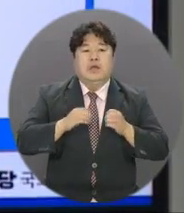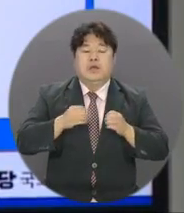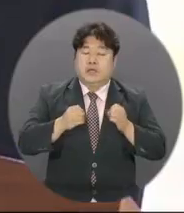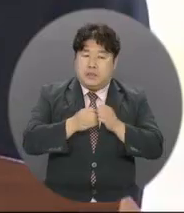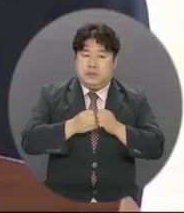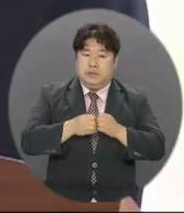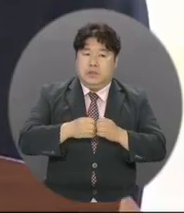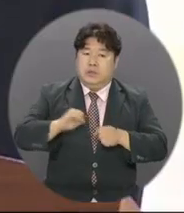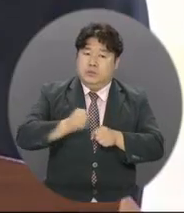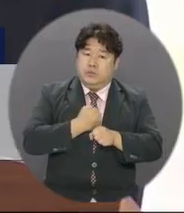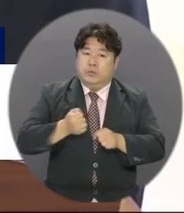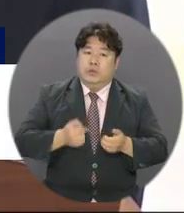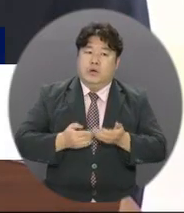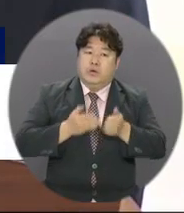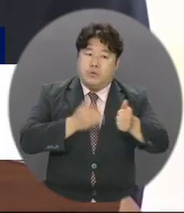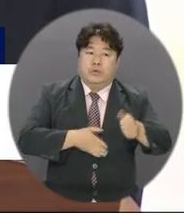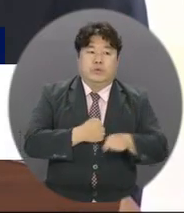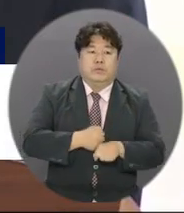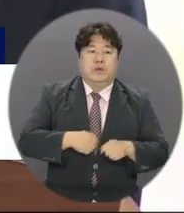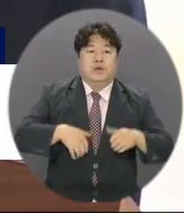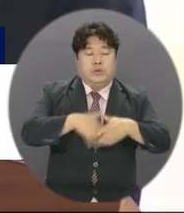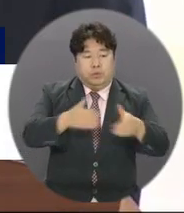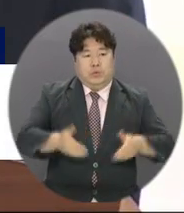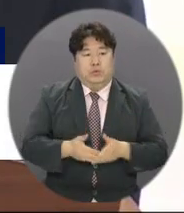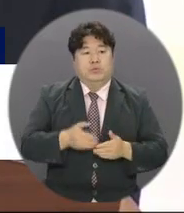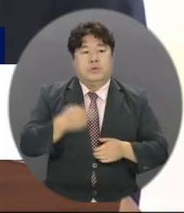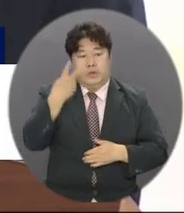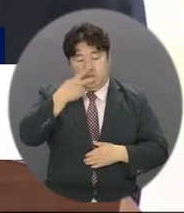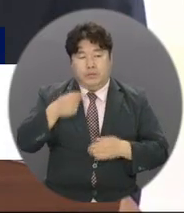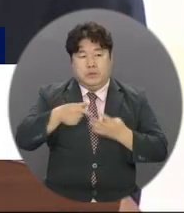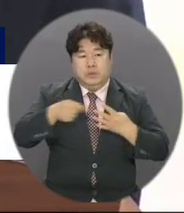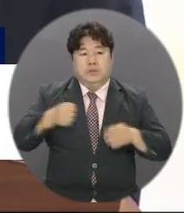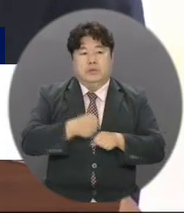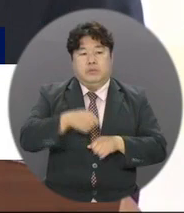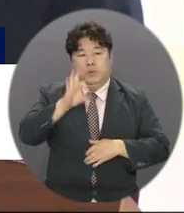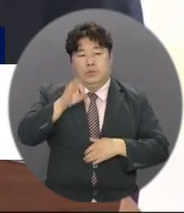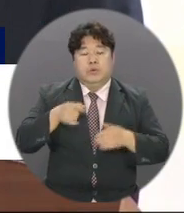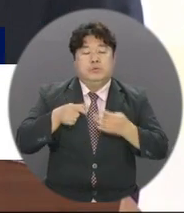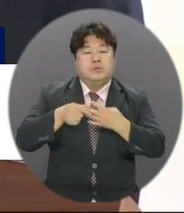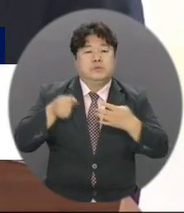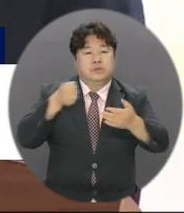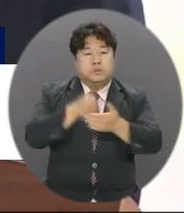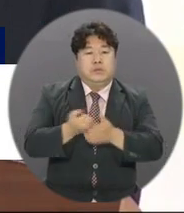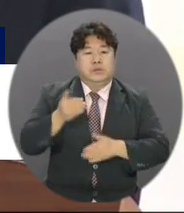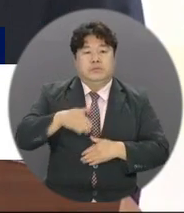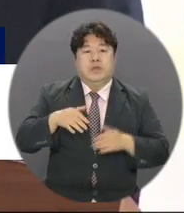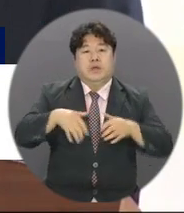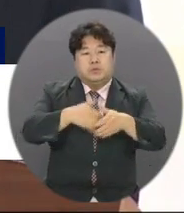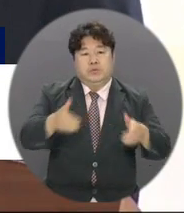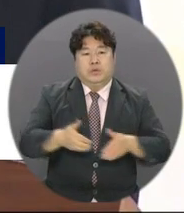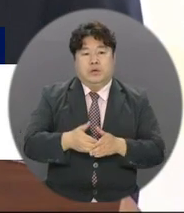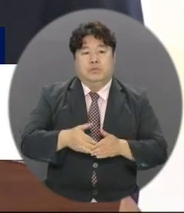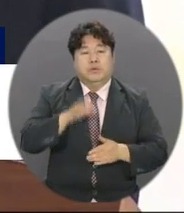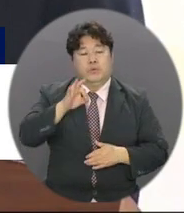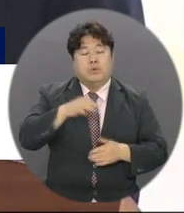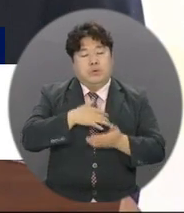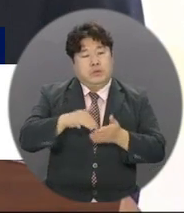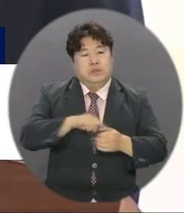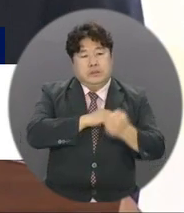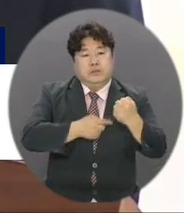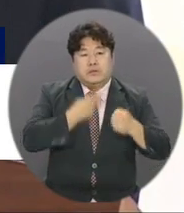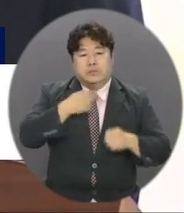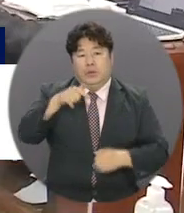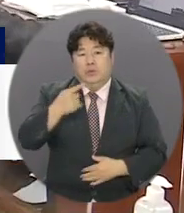겁니다. 조합이 감리를 선정하고 그 조합이 금액을 산정해야 되는데 그 조합의 금액을 뽑을 능력이 없어서 노